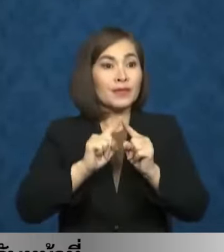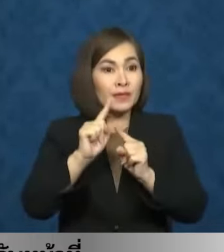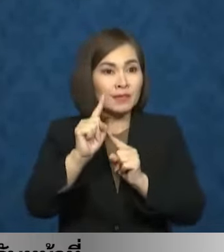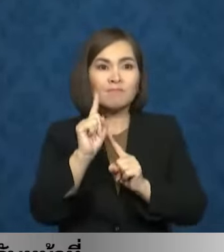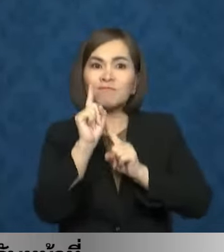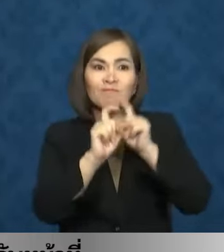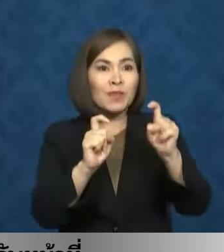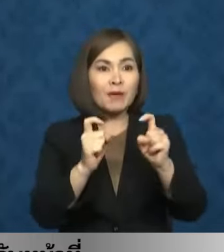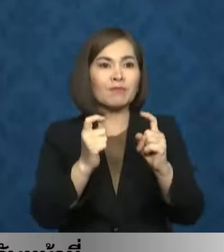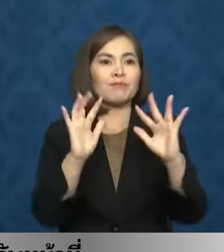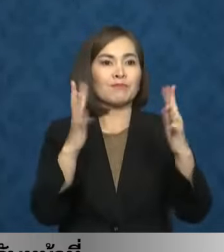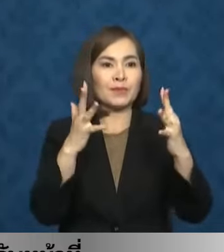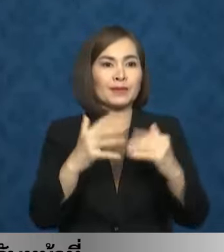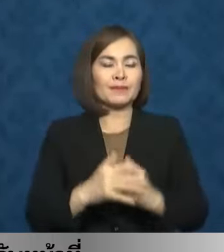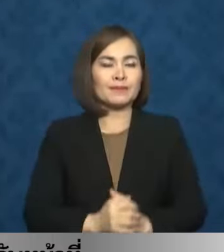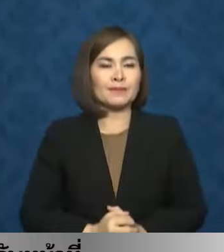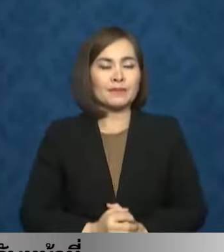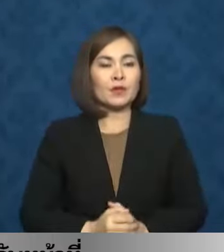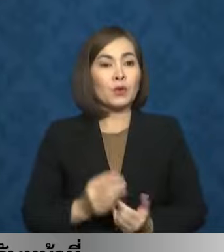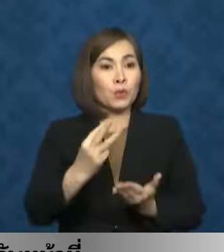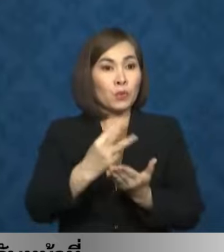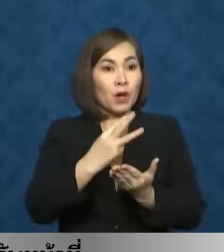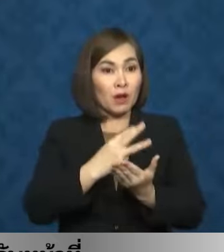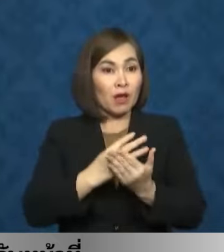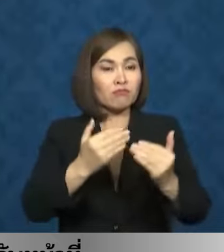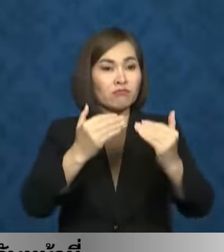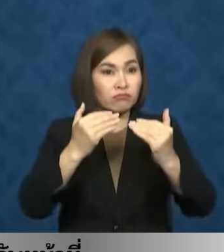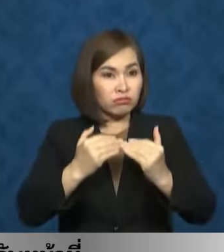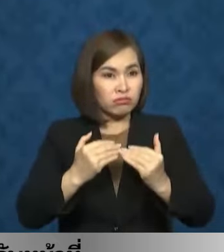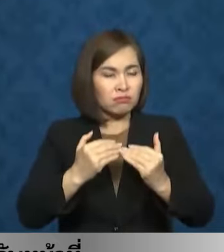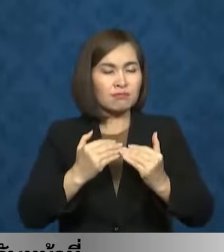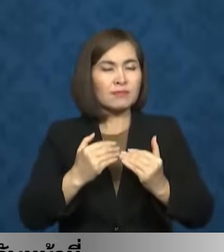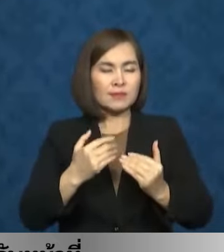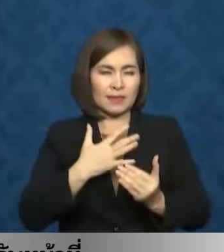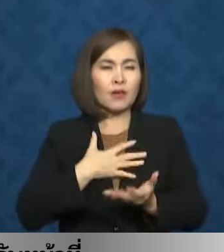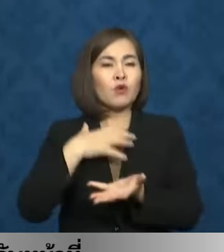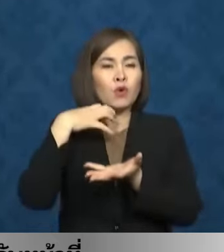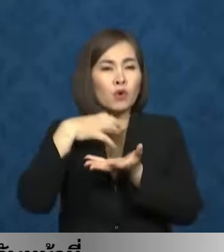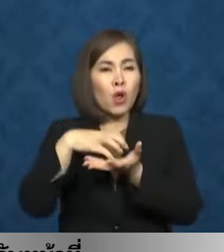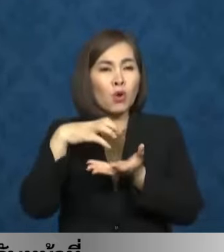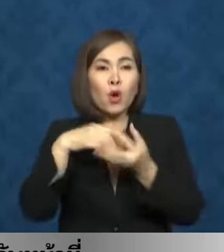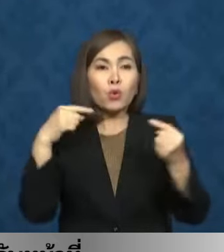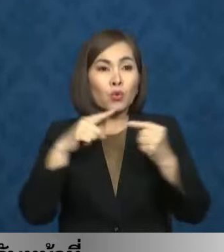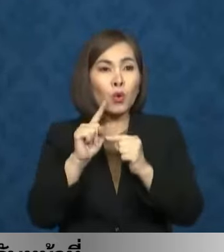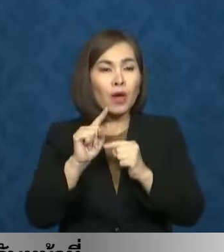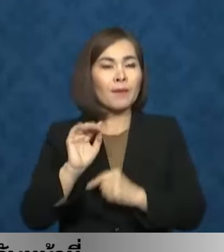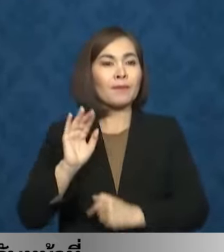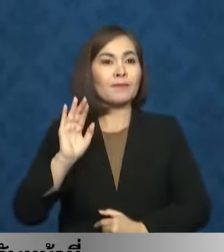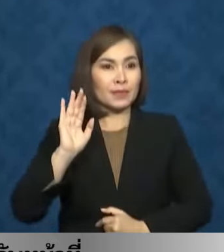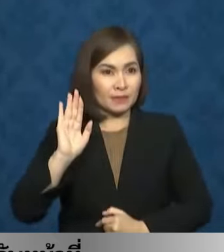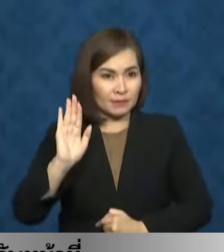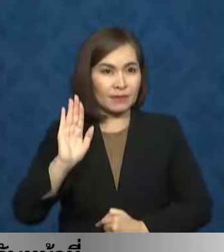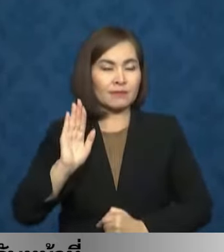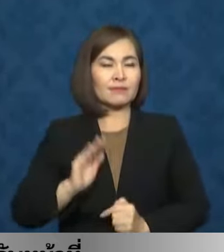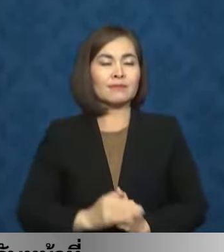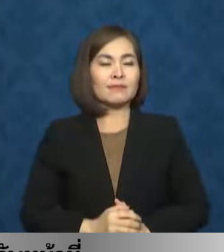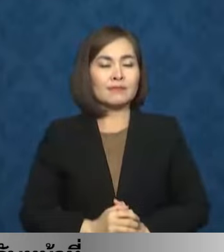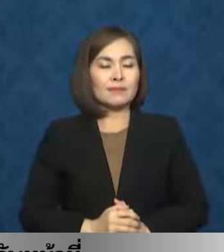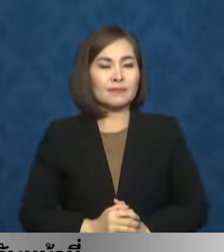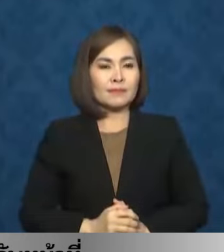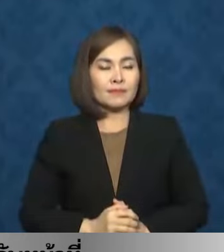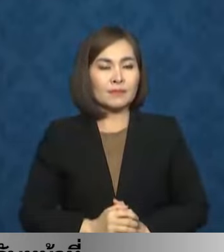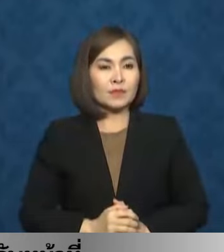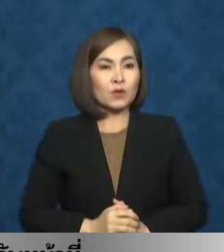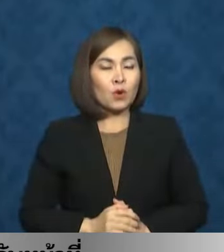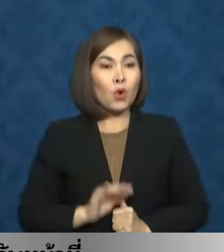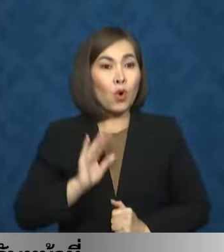ามไม่มีครับระเบียบวาระต่อมานะครับผมขออนุญาตนำเรื่องของการปฏิญาณตนนะครับของท่าน